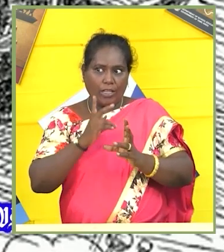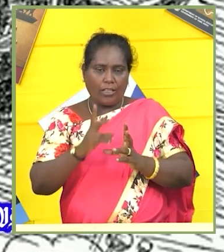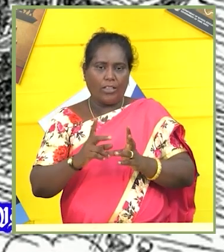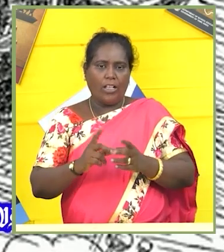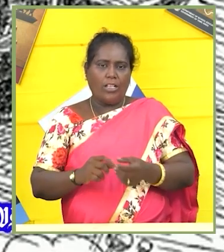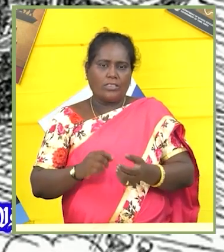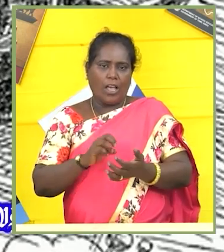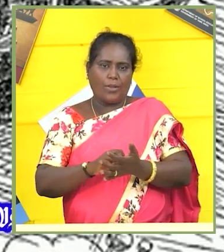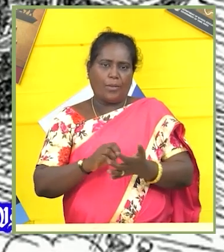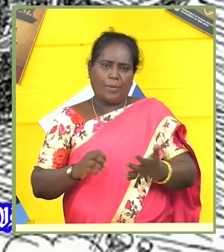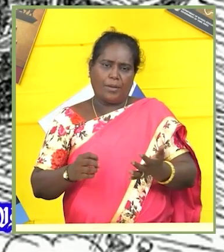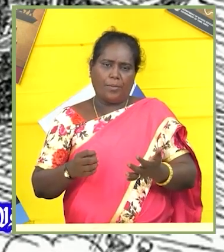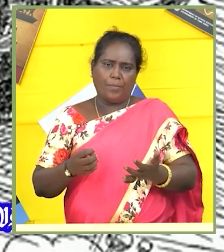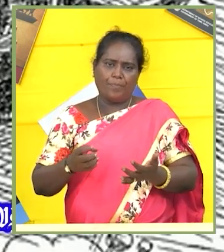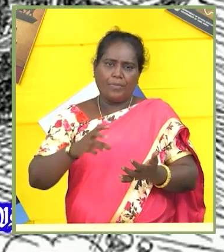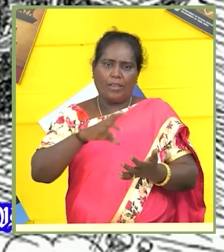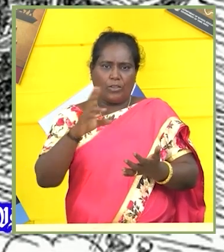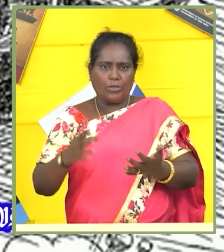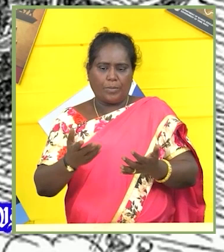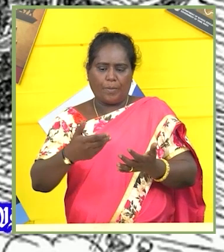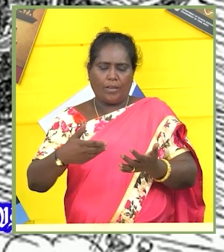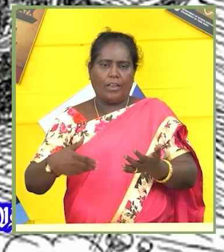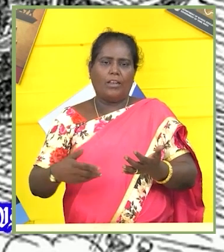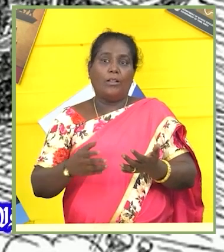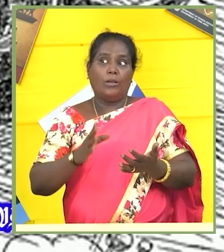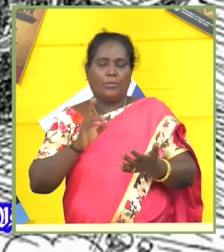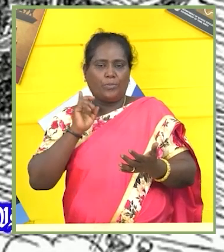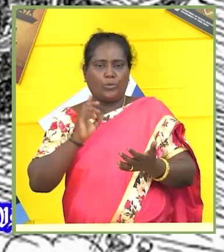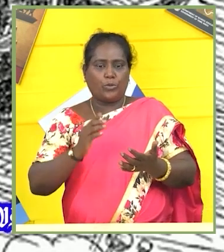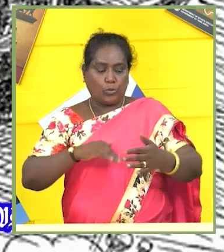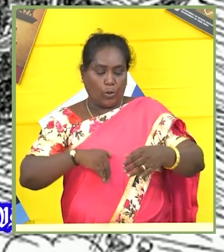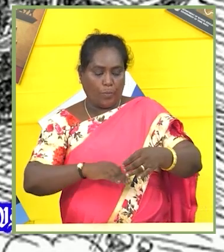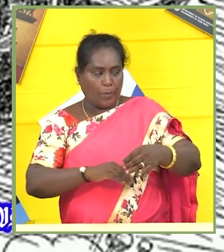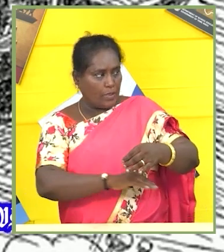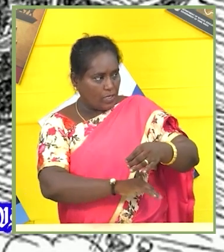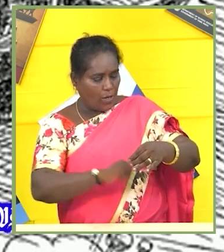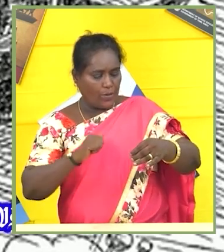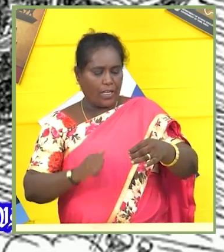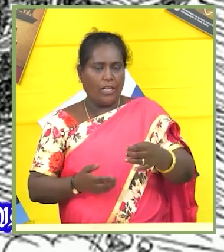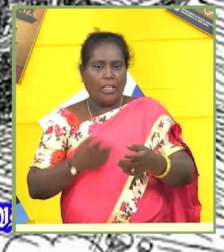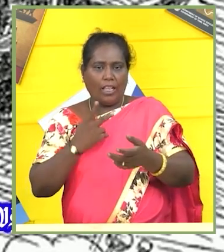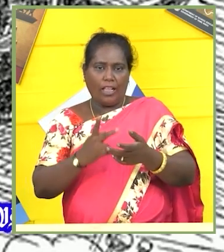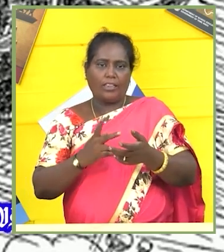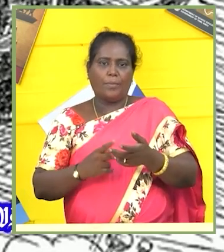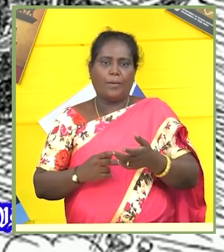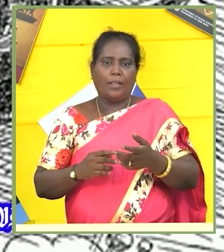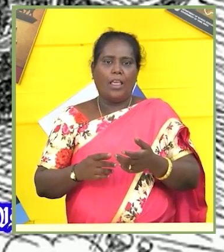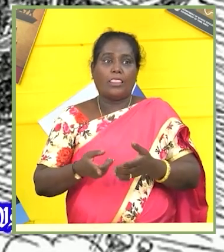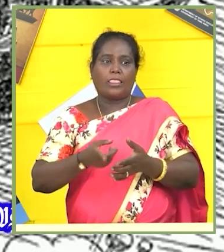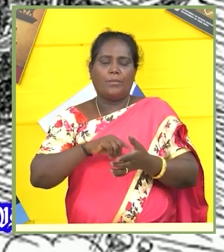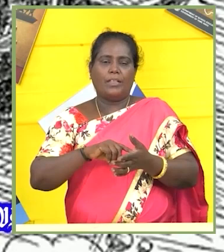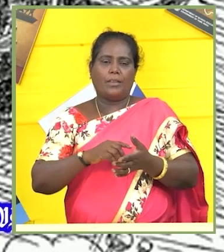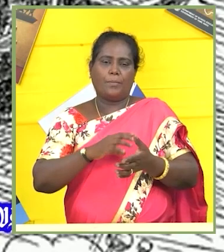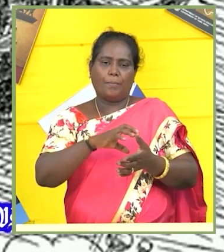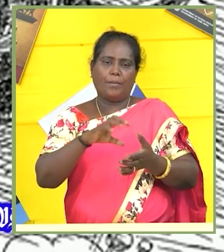பாடப்பகுதியில் இலக்கியங்களில் ஏறு தழுவுதலுக்கான சான்றுகள் பற்றியும் நடுகற்கள் புடைப்பு சிற்பங்கள் உள்ளிட்ட